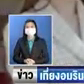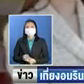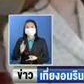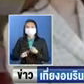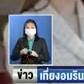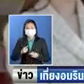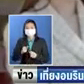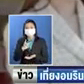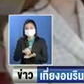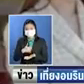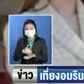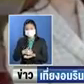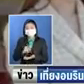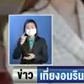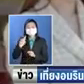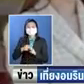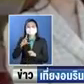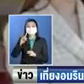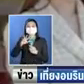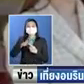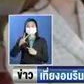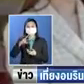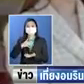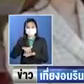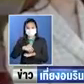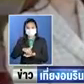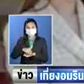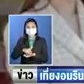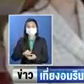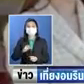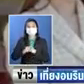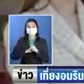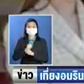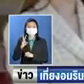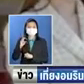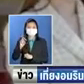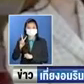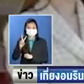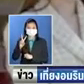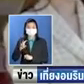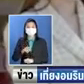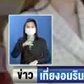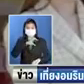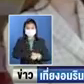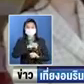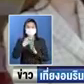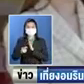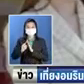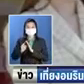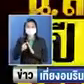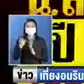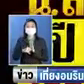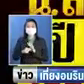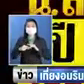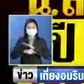เพื่อนคือนางสาวดาวนะครับเพื่อนของพิยดาเองให้ข้อมูลส่วนนี้และปี62ถูกดำเนินคดีในข้อหาความผิด